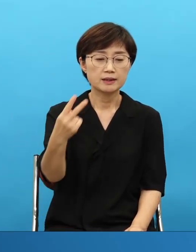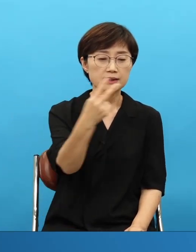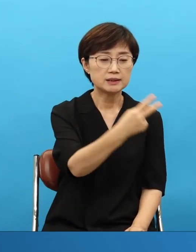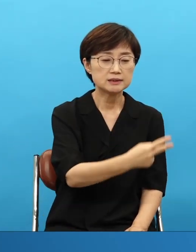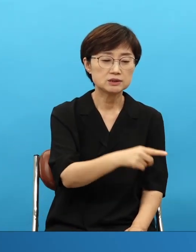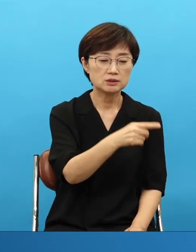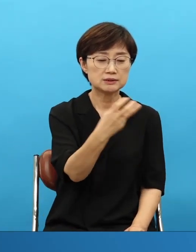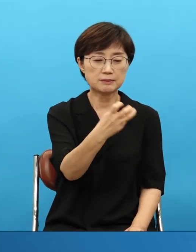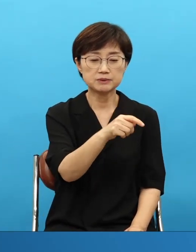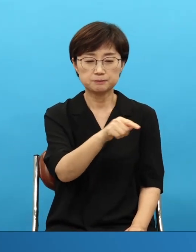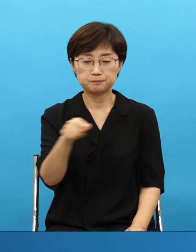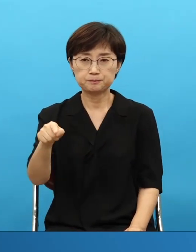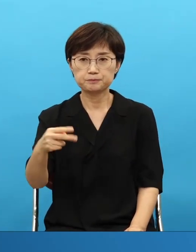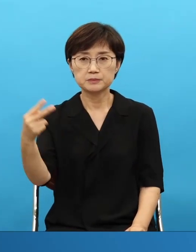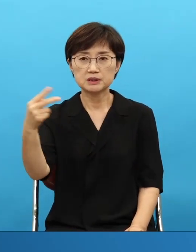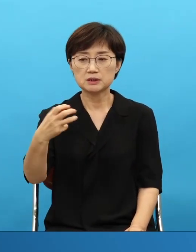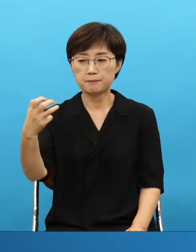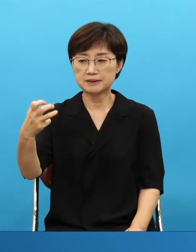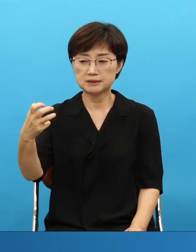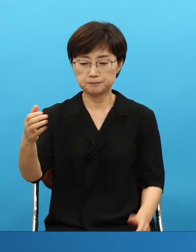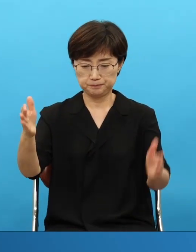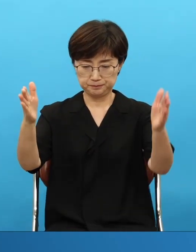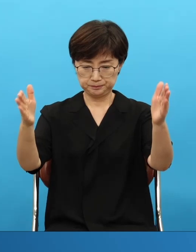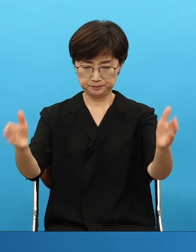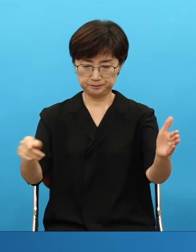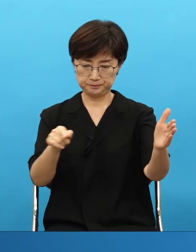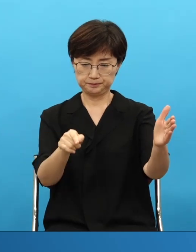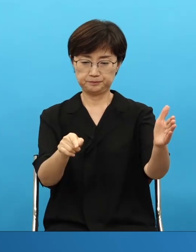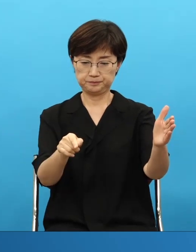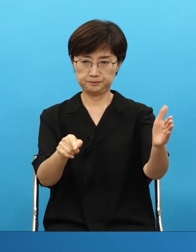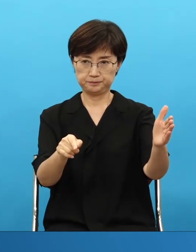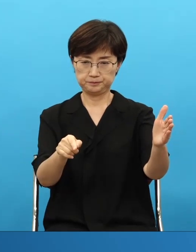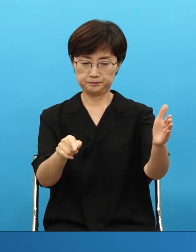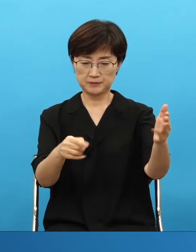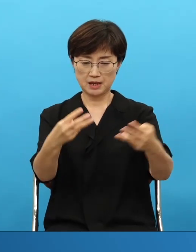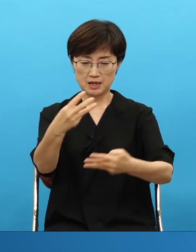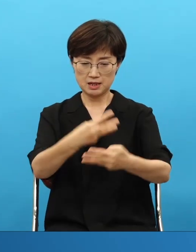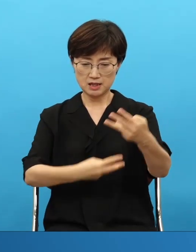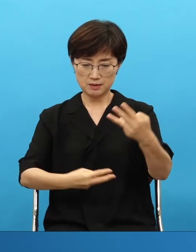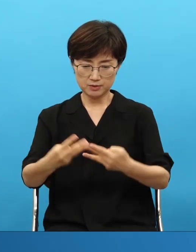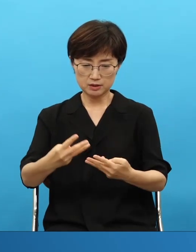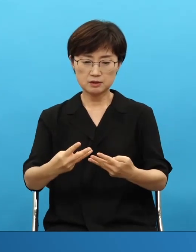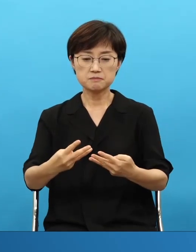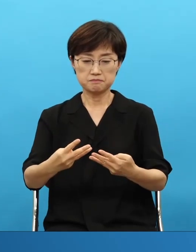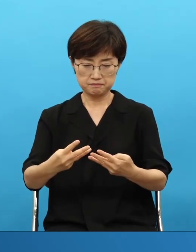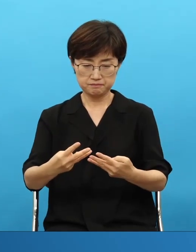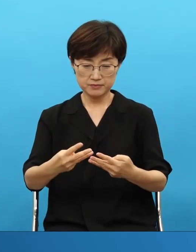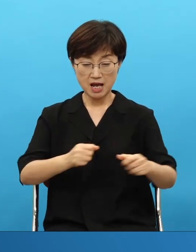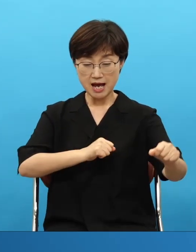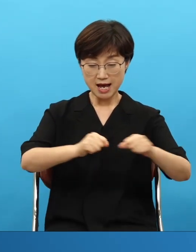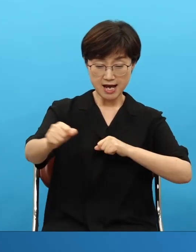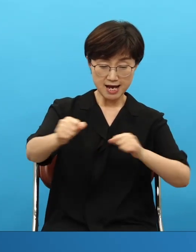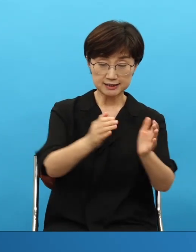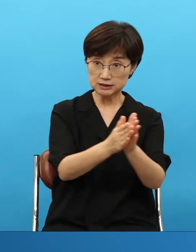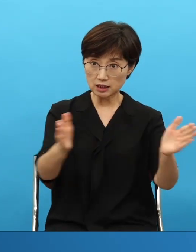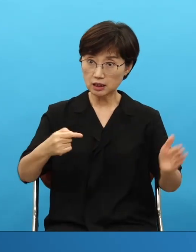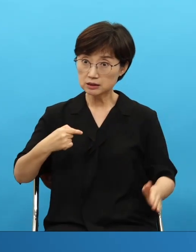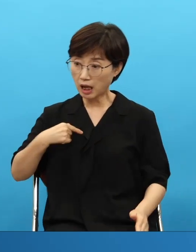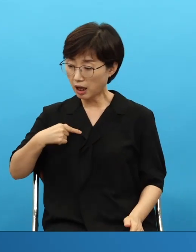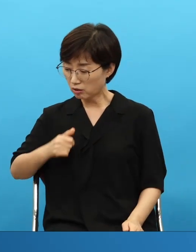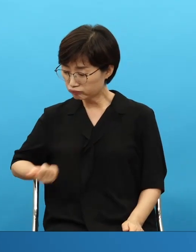이때 이 렘넌트들이 본격적으로 뛰고 있는데 우리는 없어요.